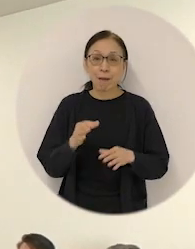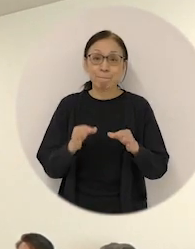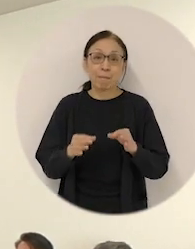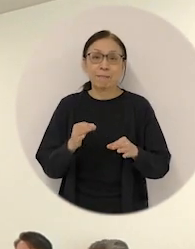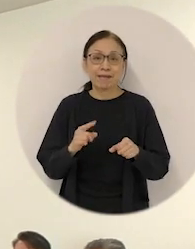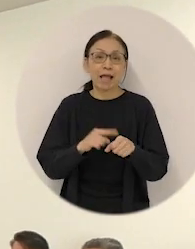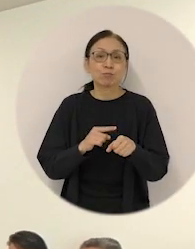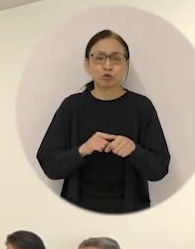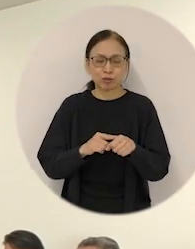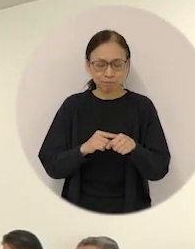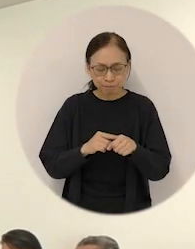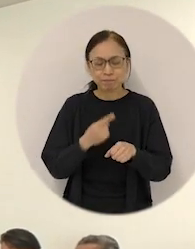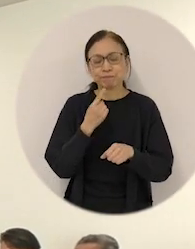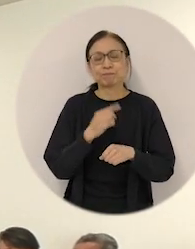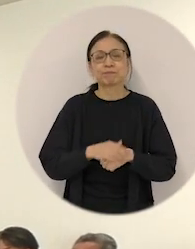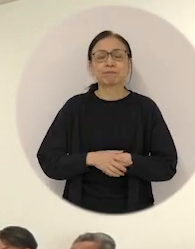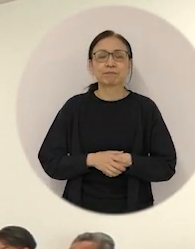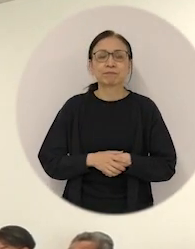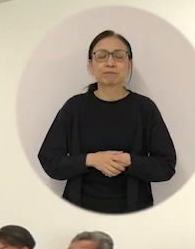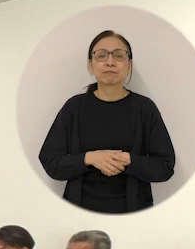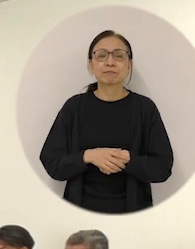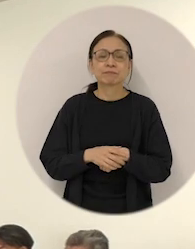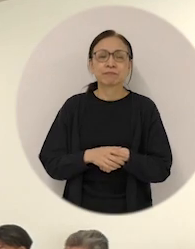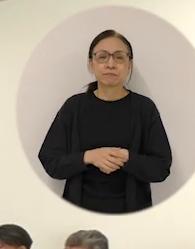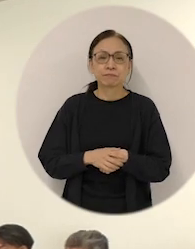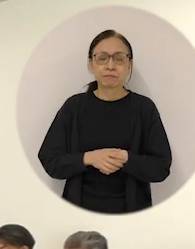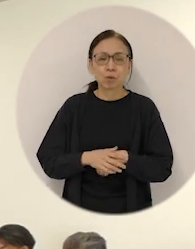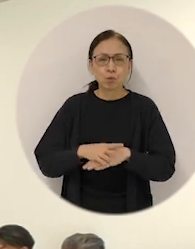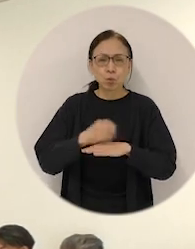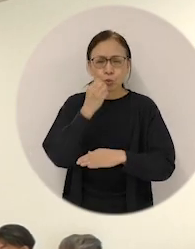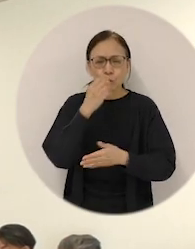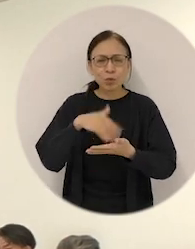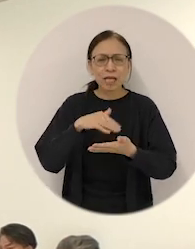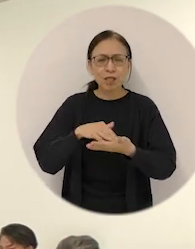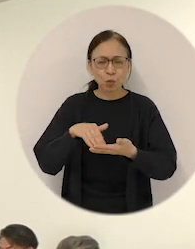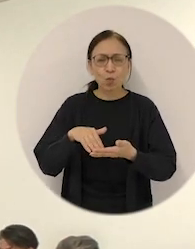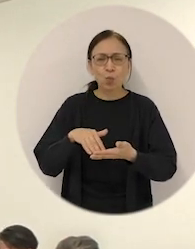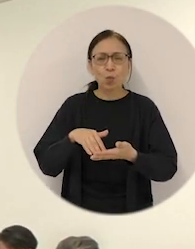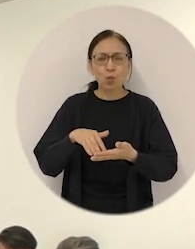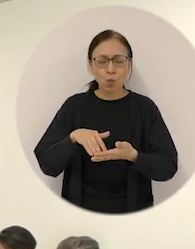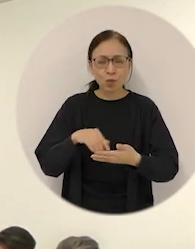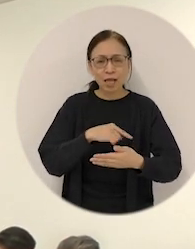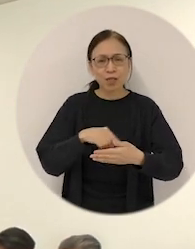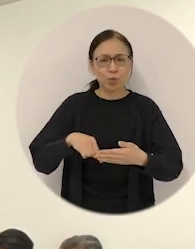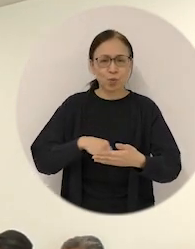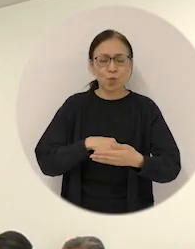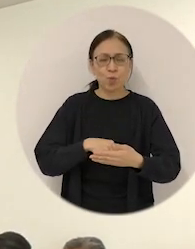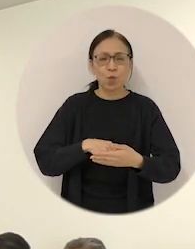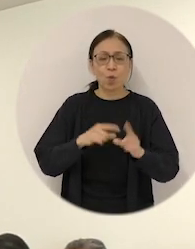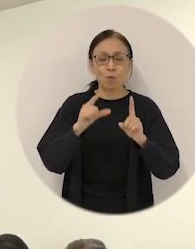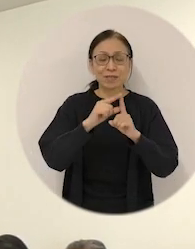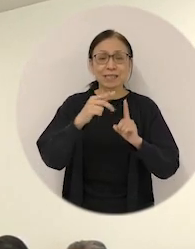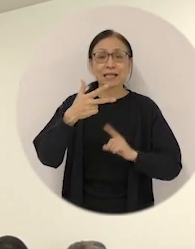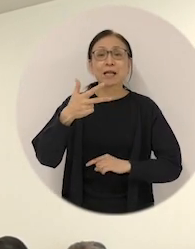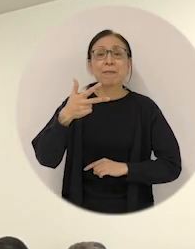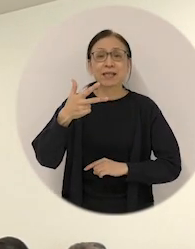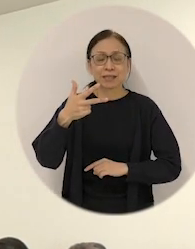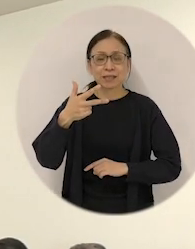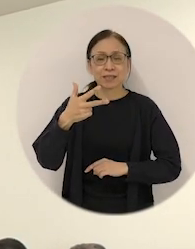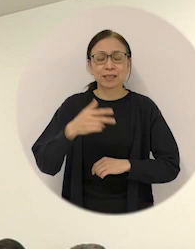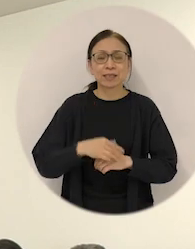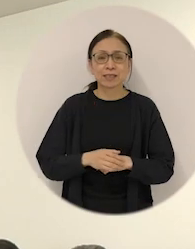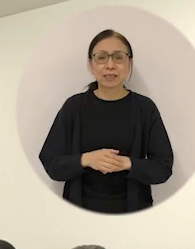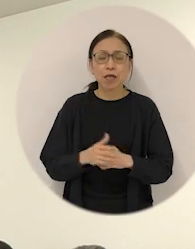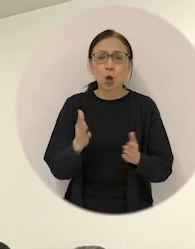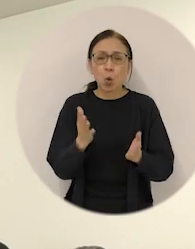豆田弁護士の服部と申します。当初予算概要のところで7ページの新規事業の